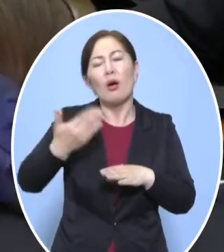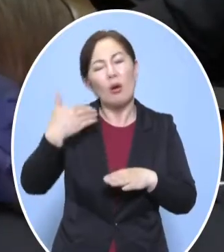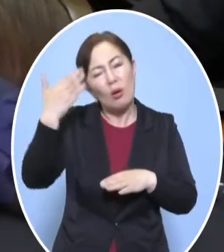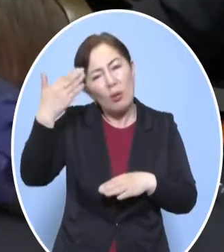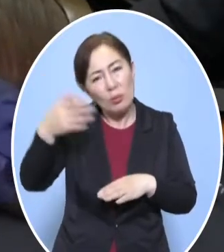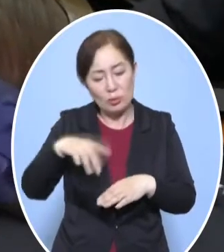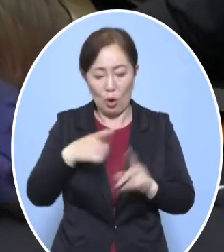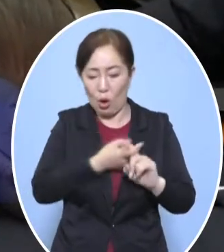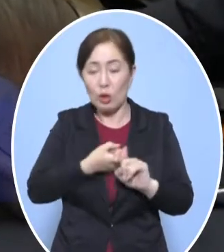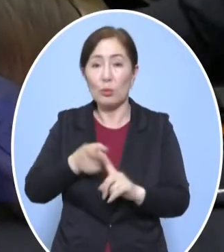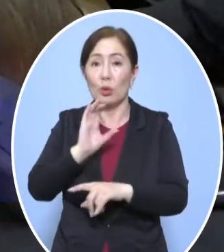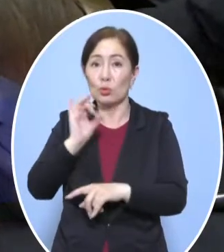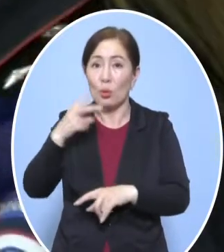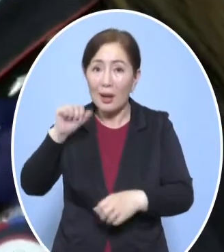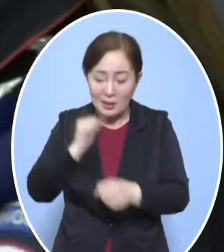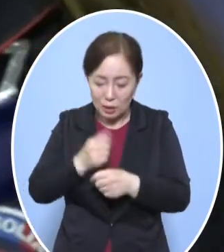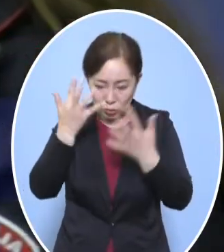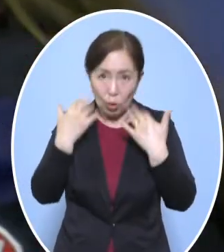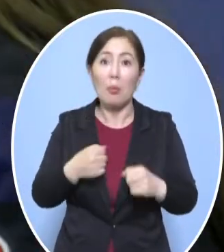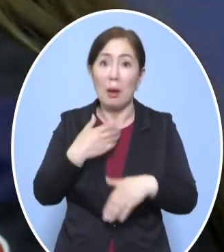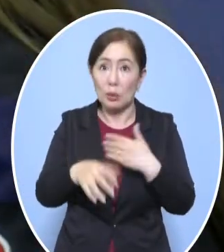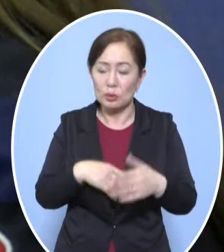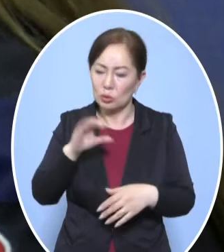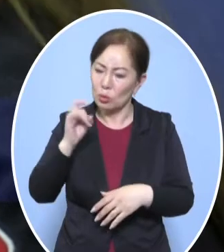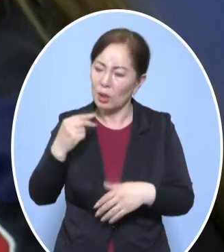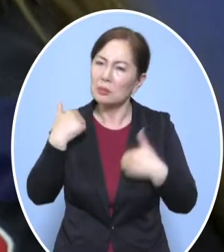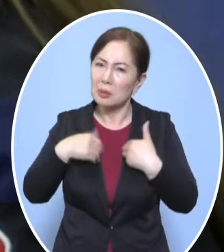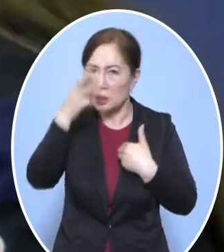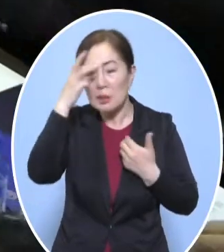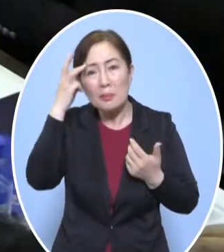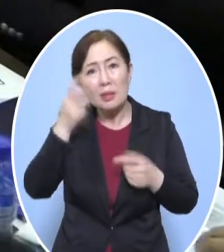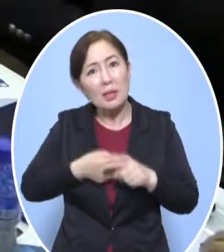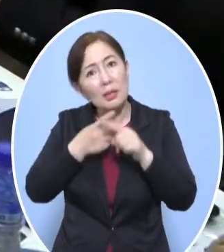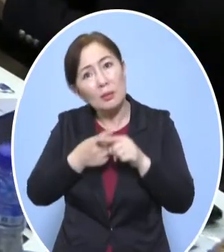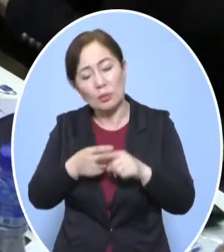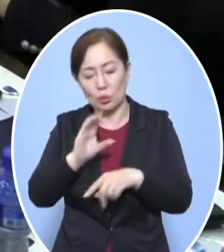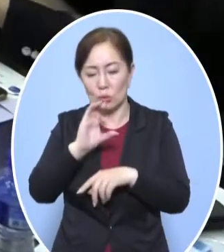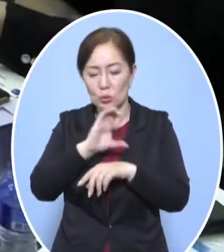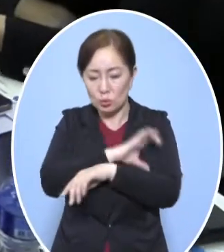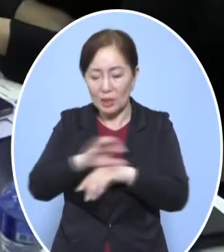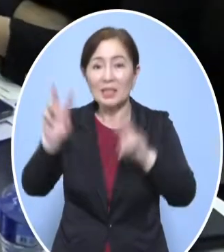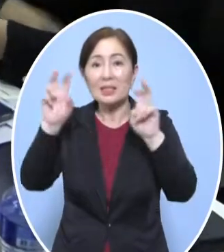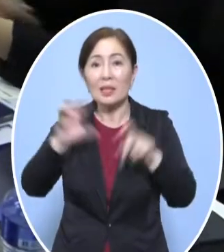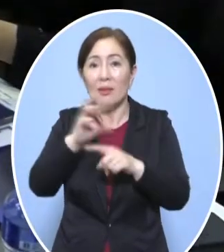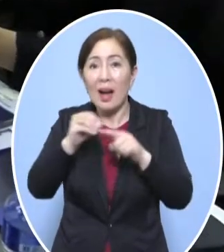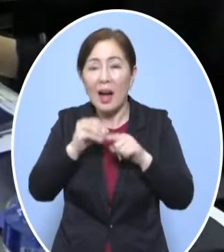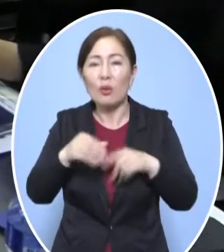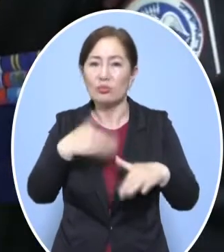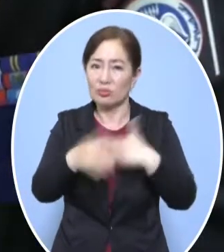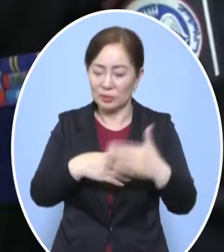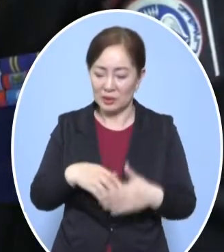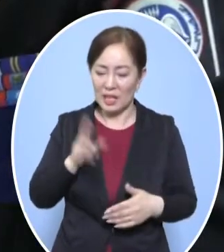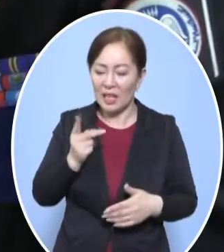хугацаанд сурагч багш нарт холбогдох сурвалж сурчлагын ажлыг зохион хэмжээнд зохион байгуулж ажилласан. Тухайн сурагч багш нарын мэдлэг мэдээллийг дээшлүүлэх, сурвалтын сэдв агуулгыг